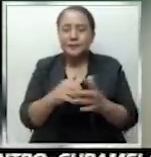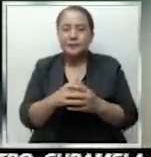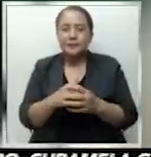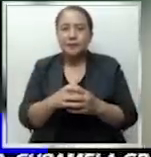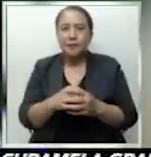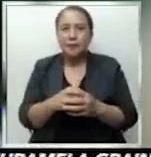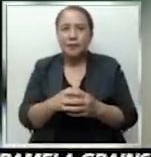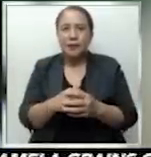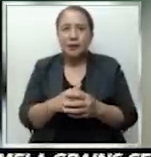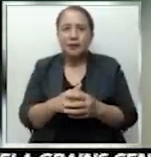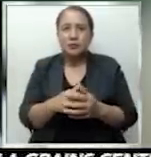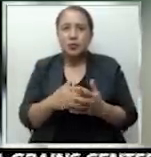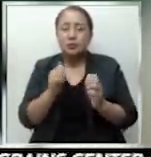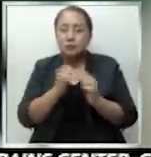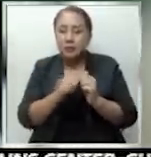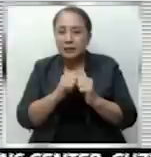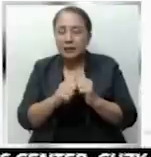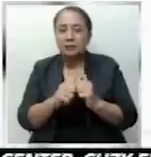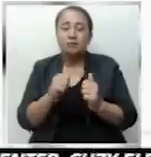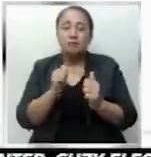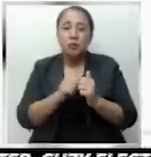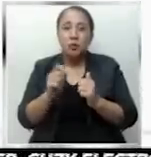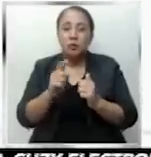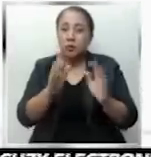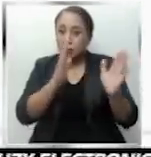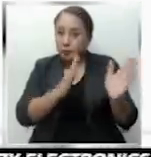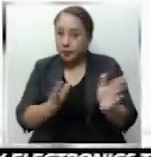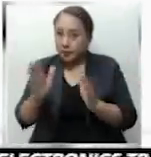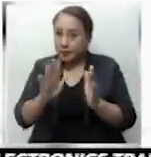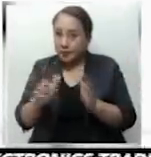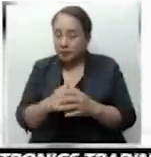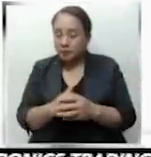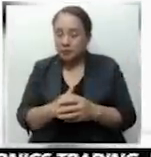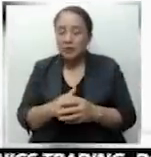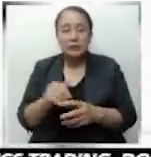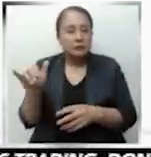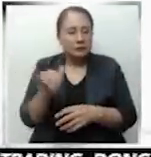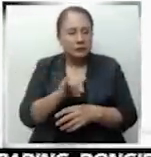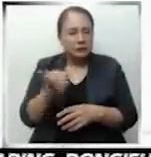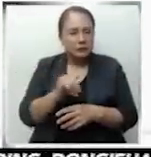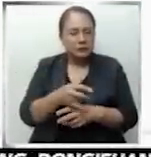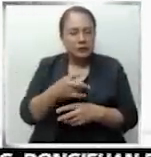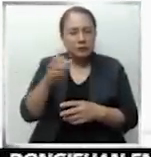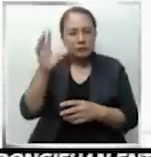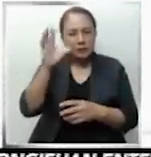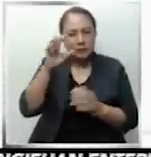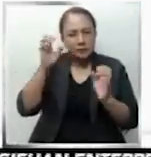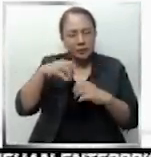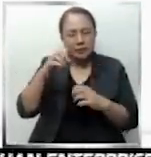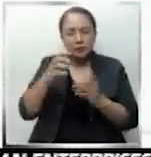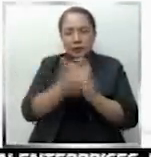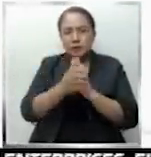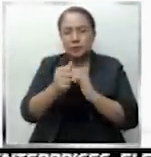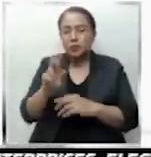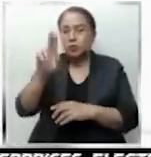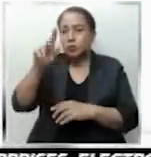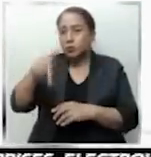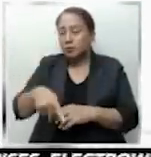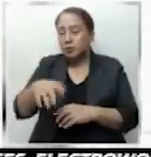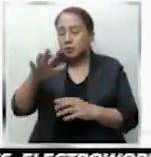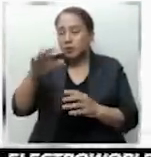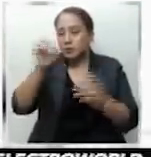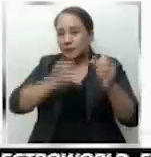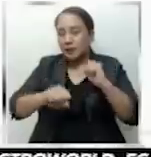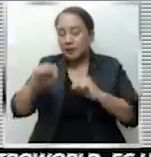ibig sabihin po ay talaga pong maganda kayo. Ganito rin ang pagtaya ng mga eksperto mula sa UP Marine Science Institute